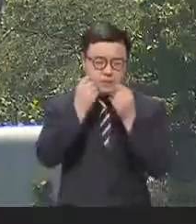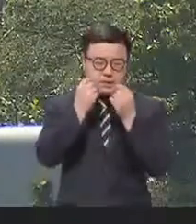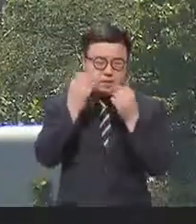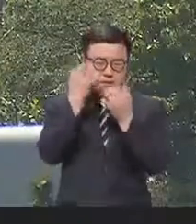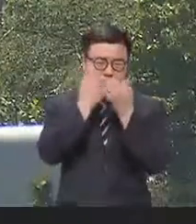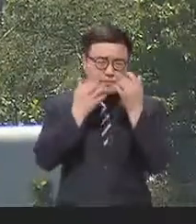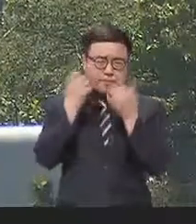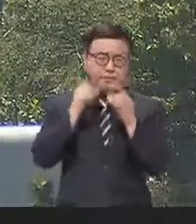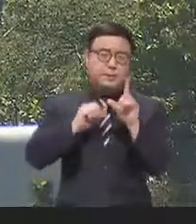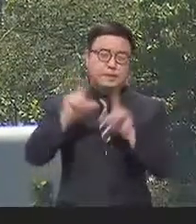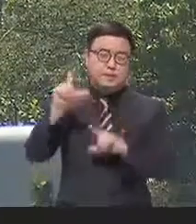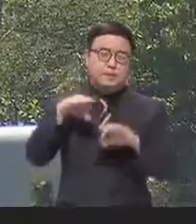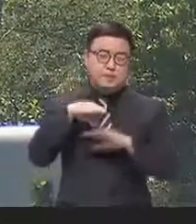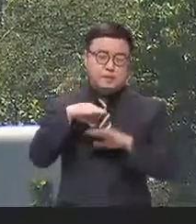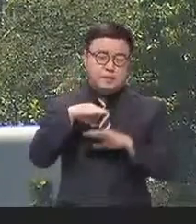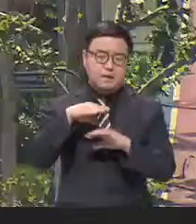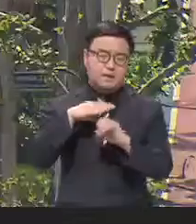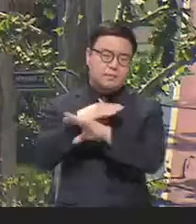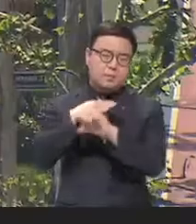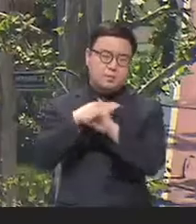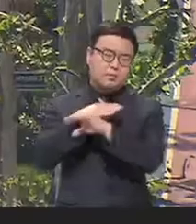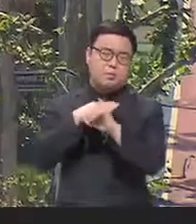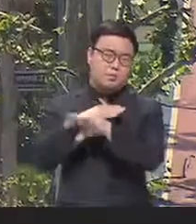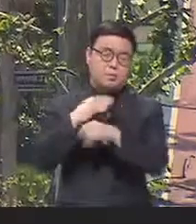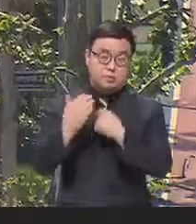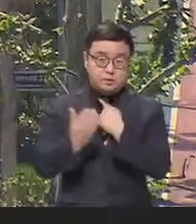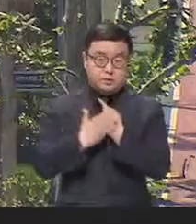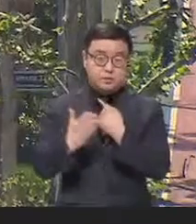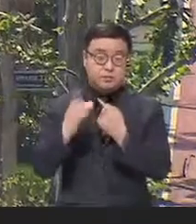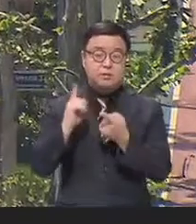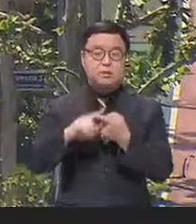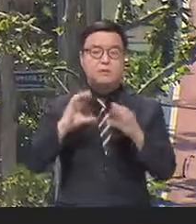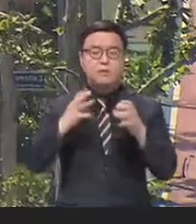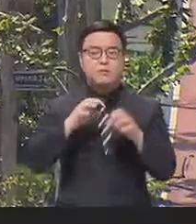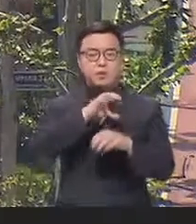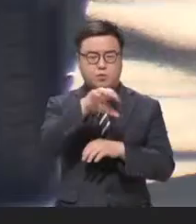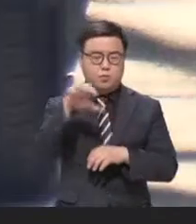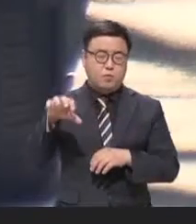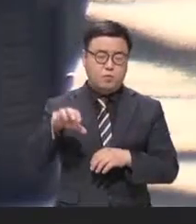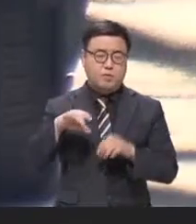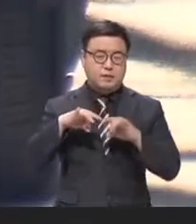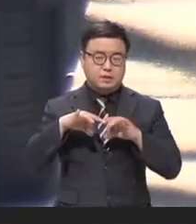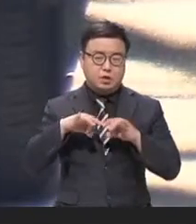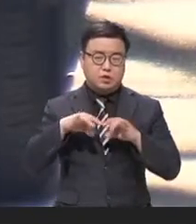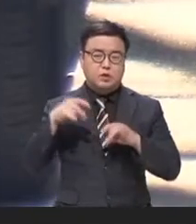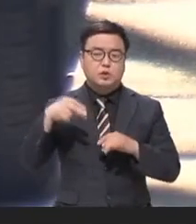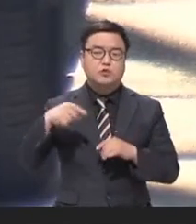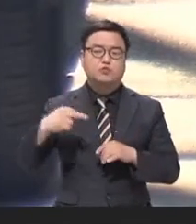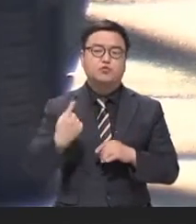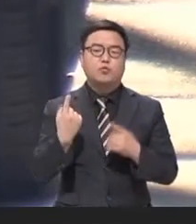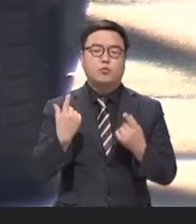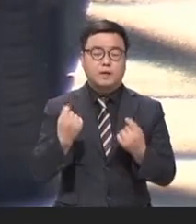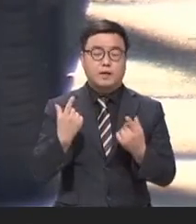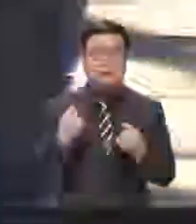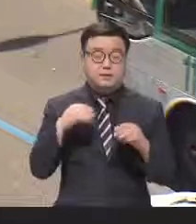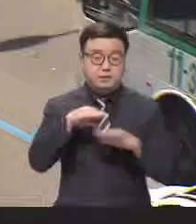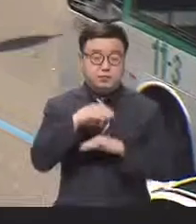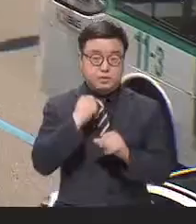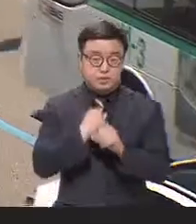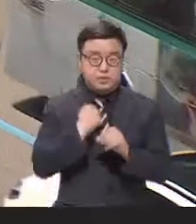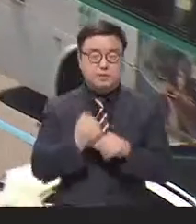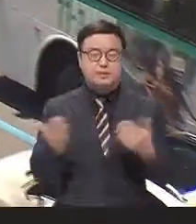대부분 차량에서 나오는 배기가스. 이 때문에 세계 각국은 전기나 수소 같은 친환경 연료를 사용하는 자동차